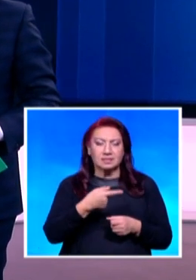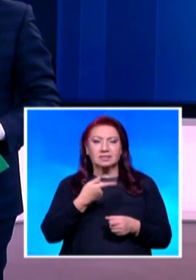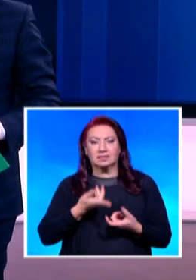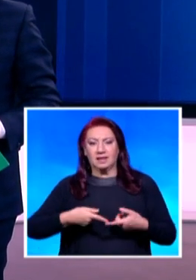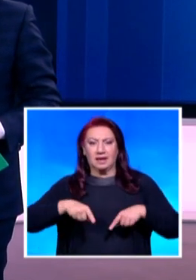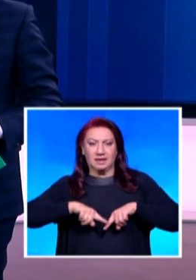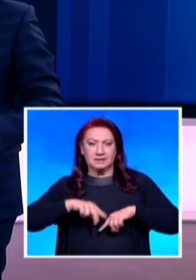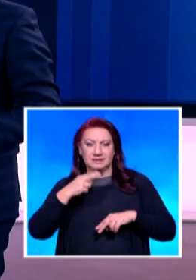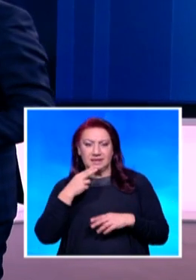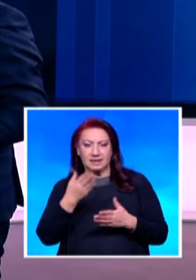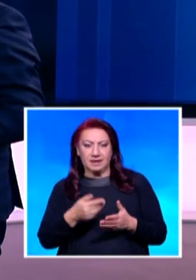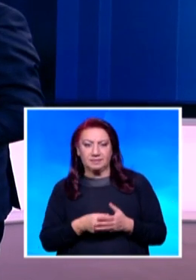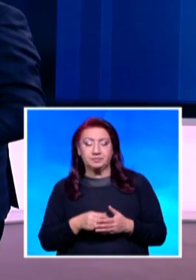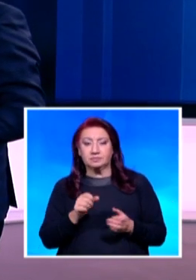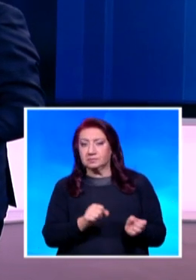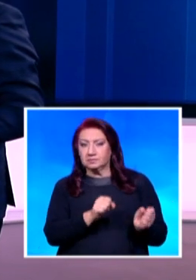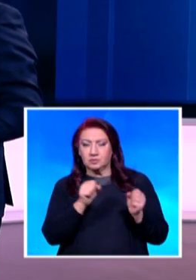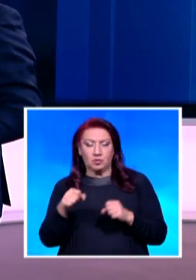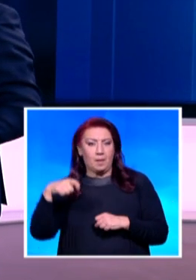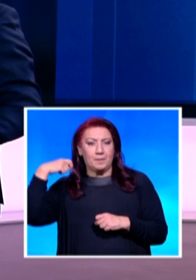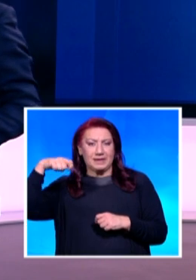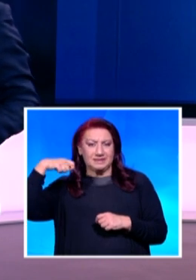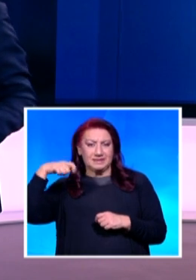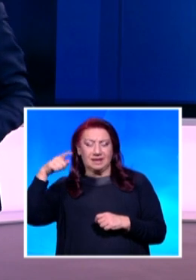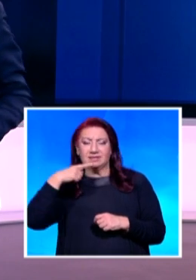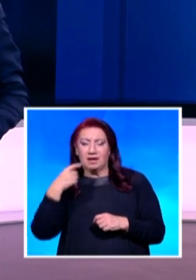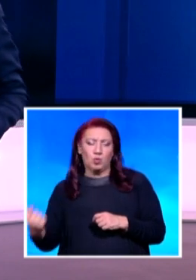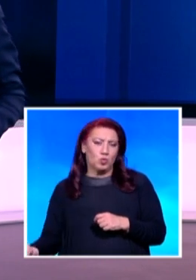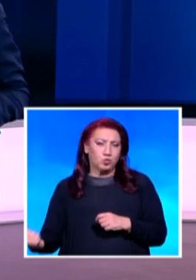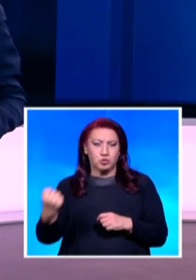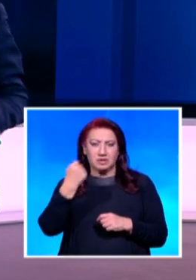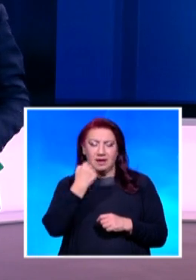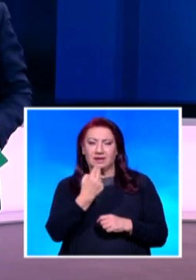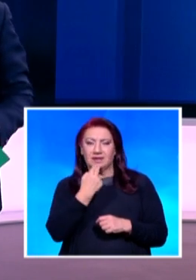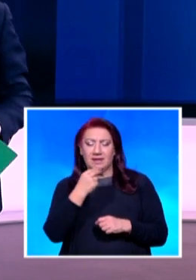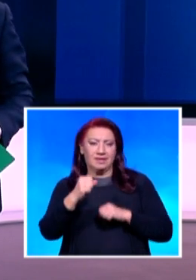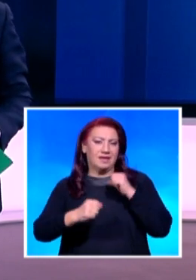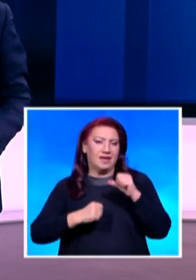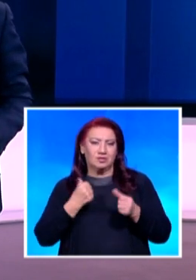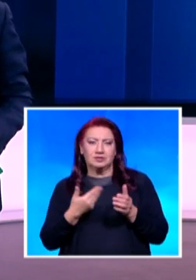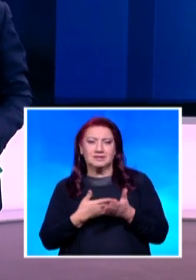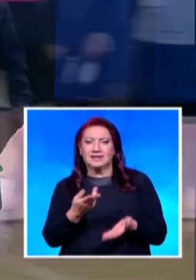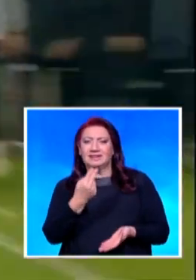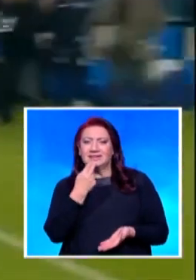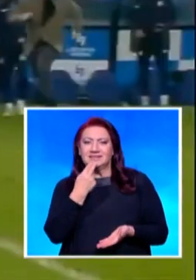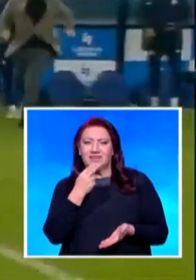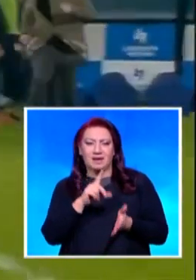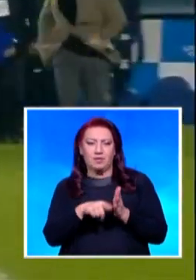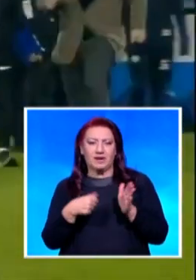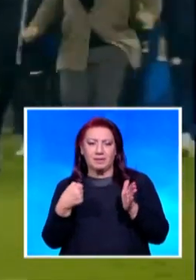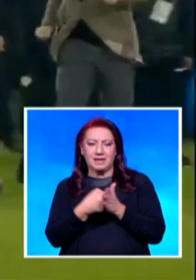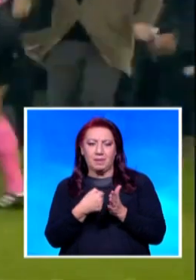президентът на клуба домакин Фарук Коджа удари си умрук рефера и е ядосан от отсъжданията му по време на срещата.